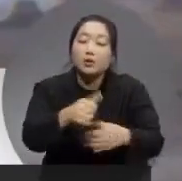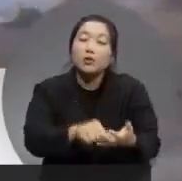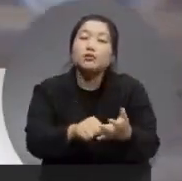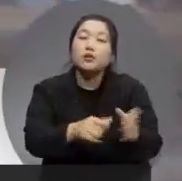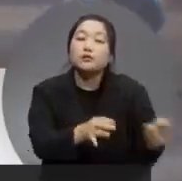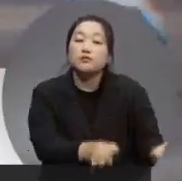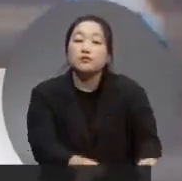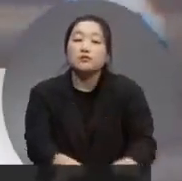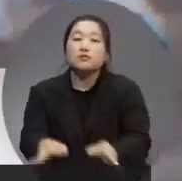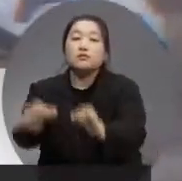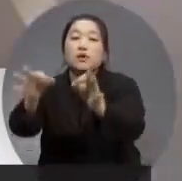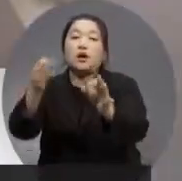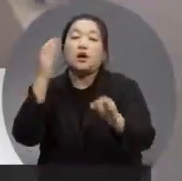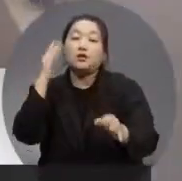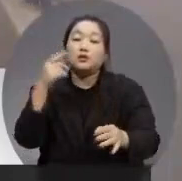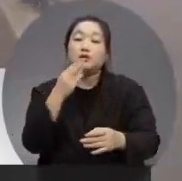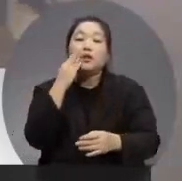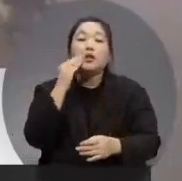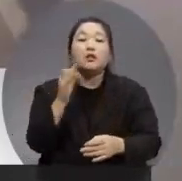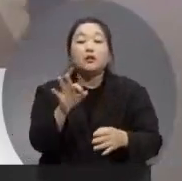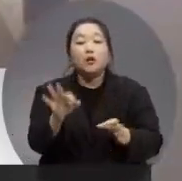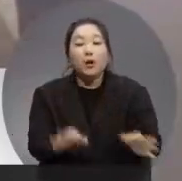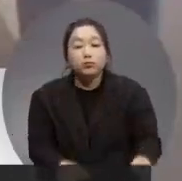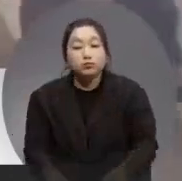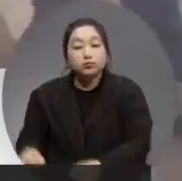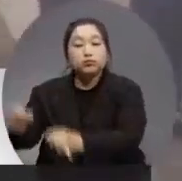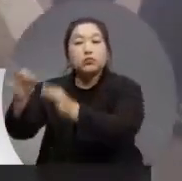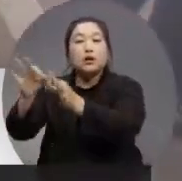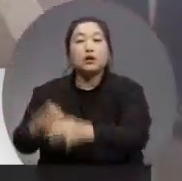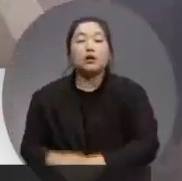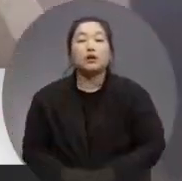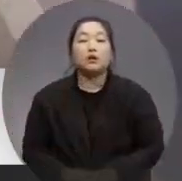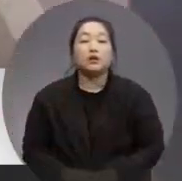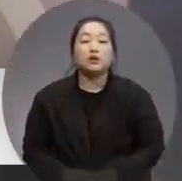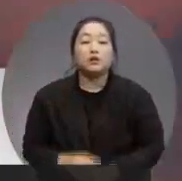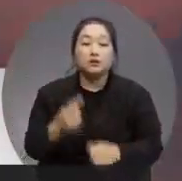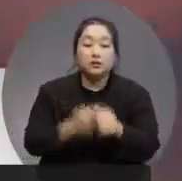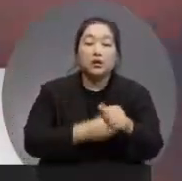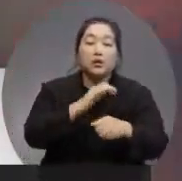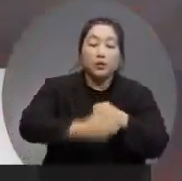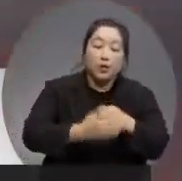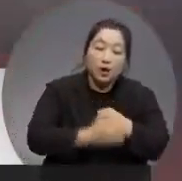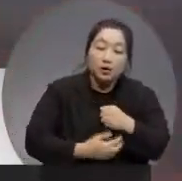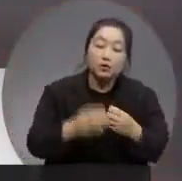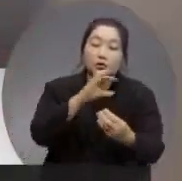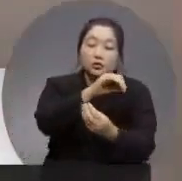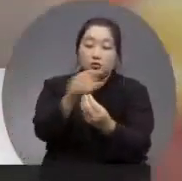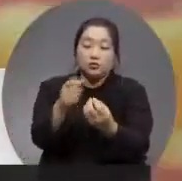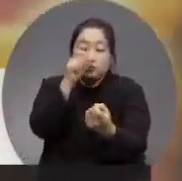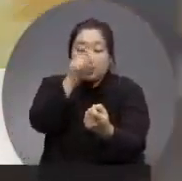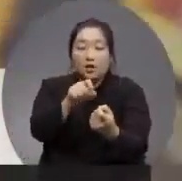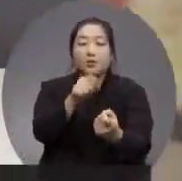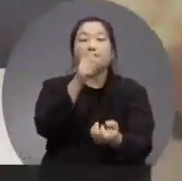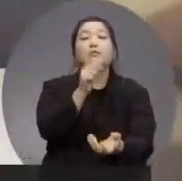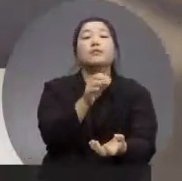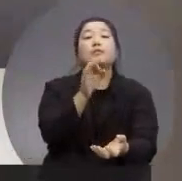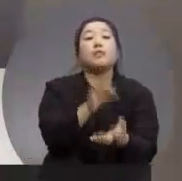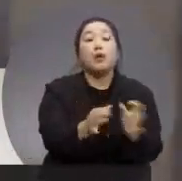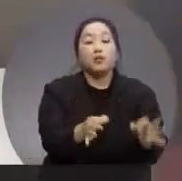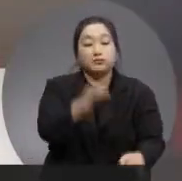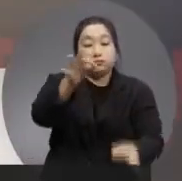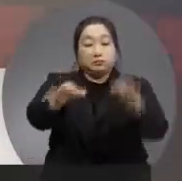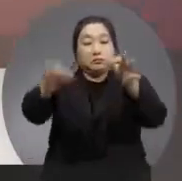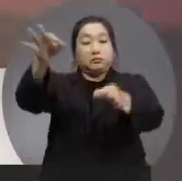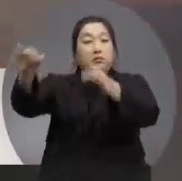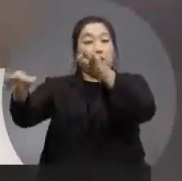올랐는데, 최근엔 기름값까지 급등하고 있습니다. 여기에 과일 가격도 다음 달 추석을 앞두고 벌써부터 들썩이고